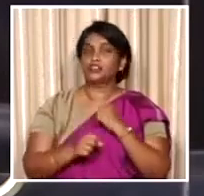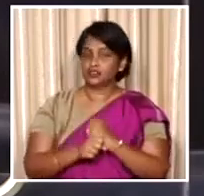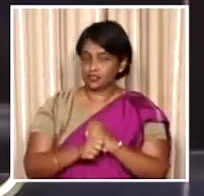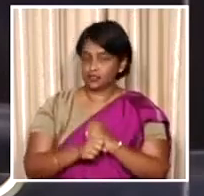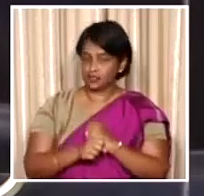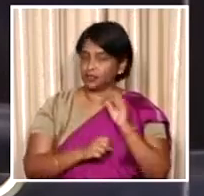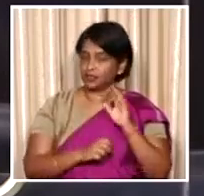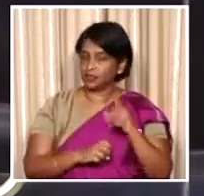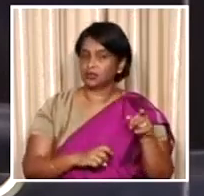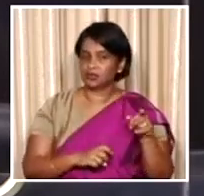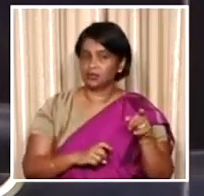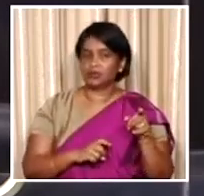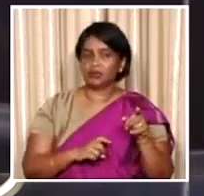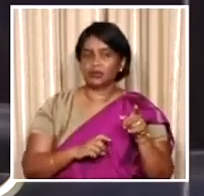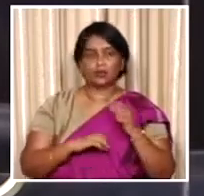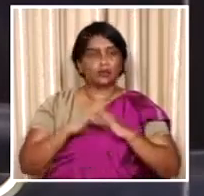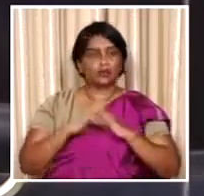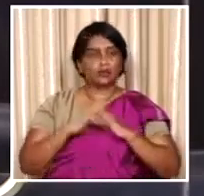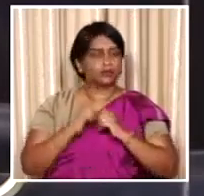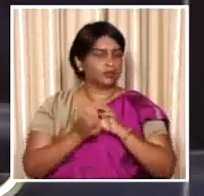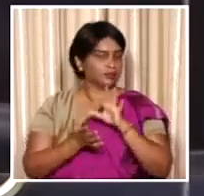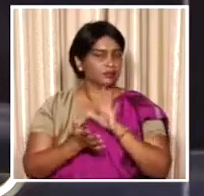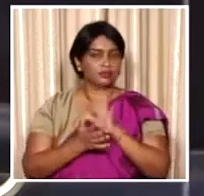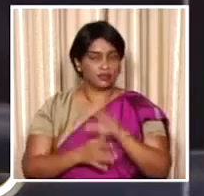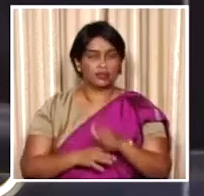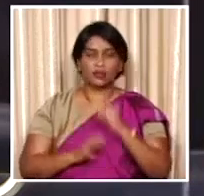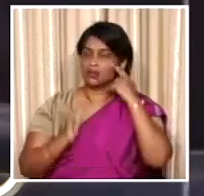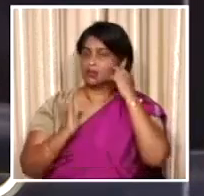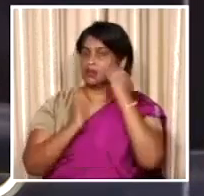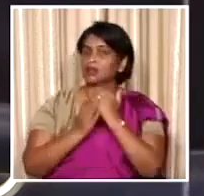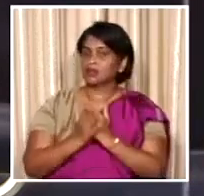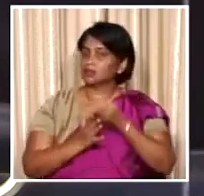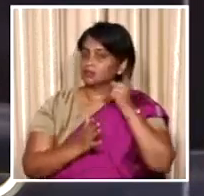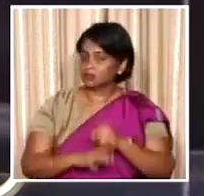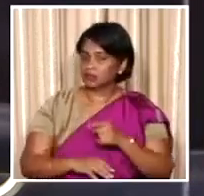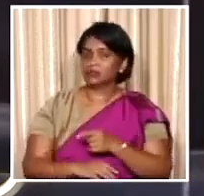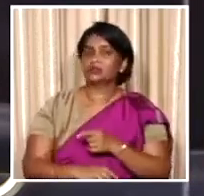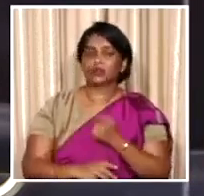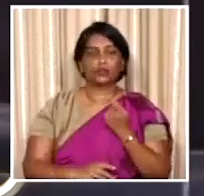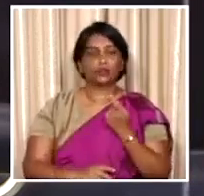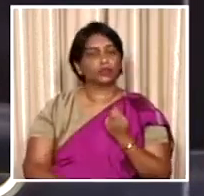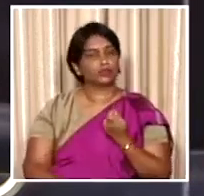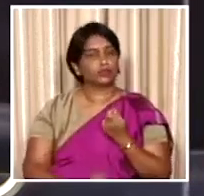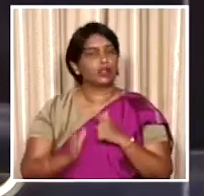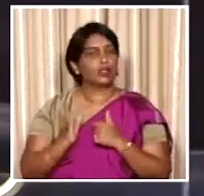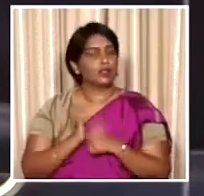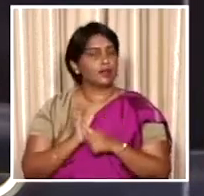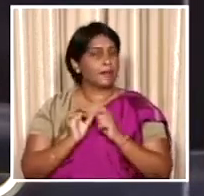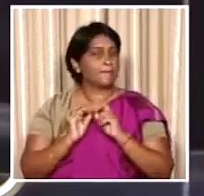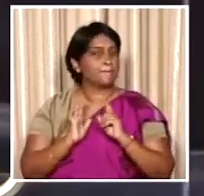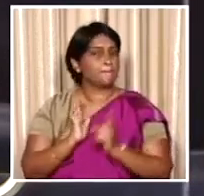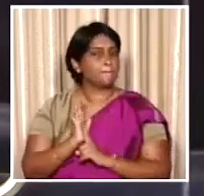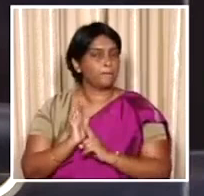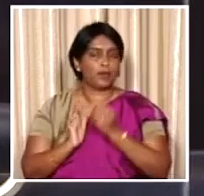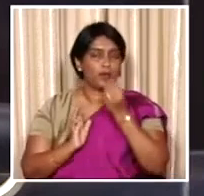වලයාගේ පාරිශ්‍රමික තීරණය කිරීම සඳහා වන යෝජනා සම්මතය මුදල් පනත් කෙටුම්පත් සහ